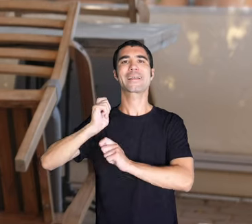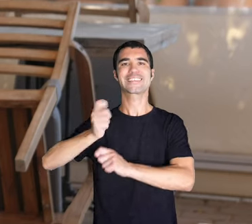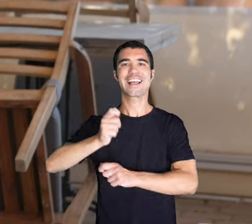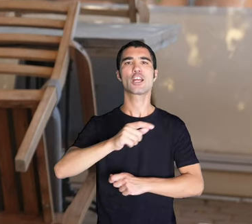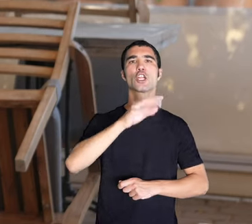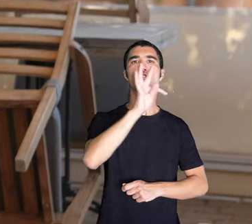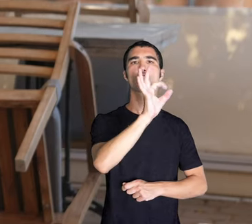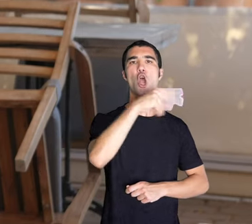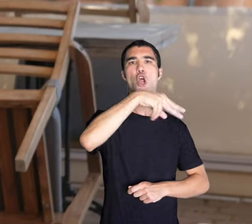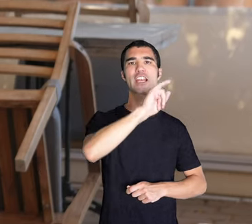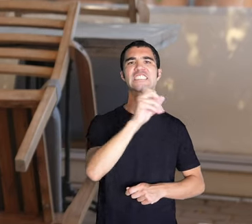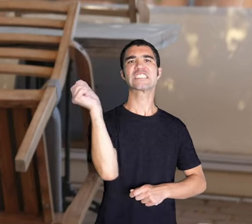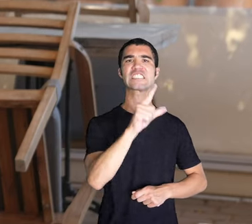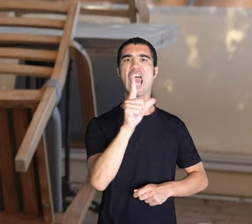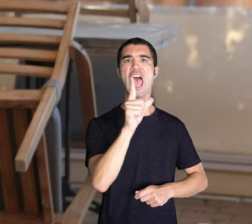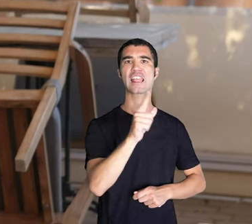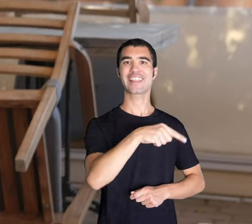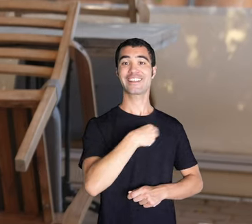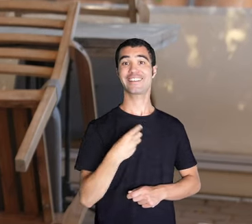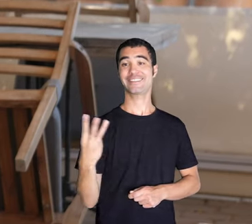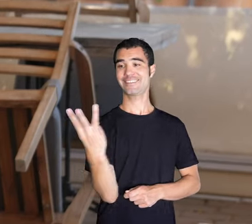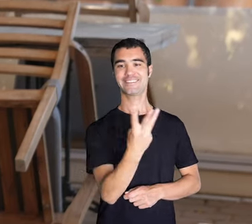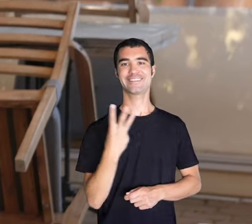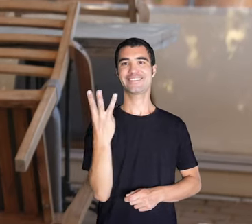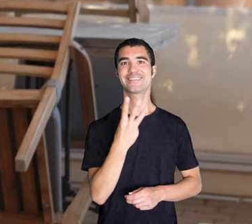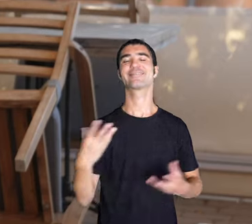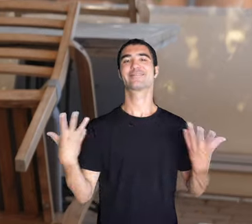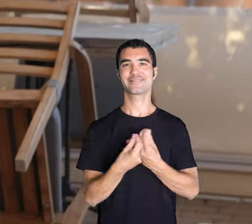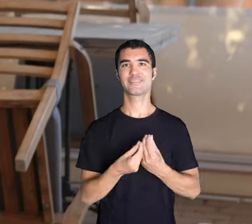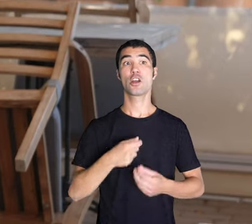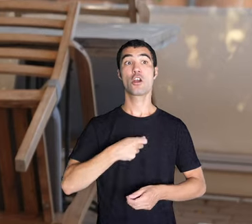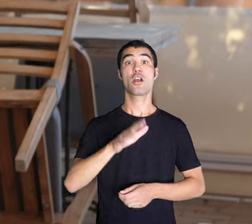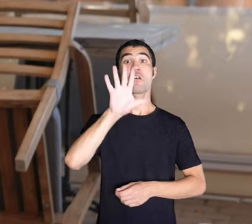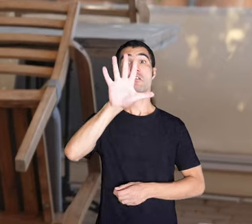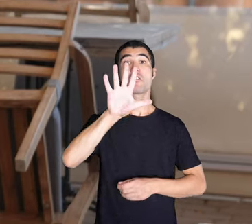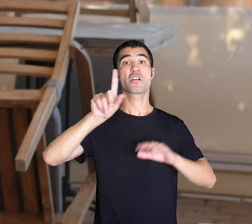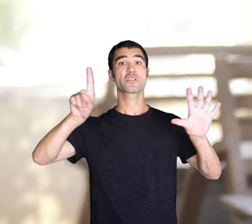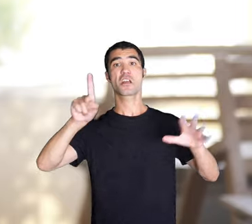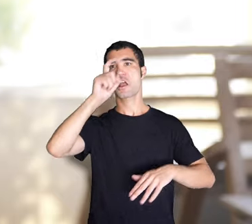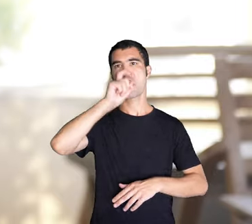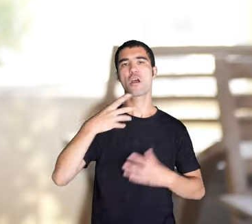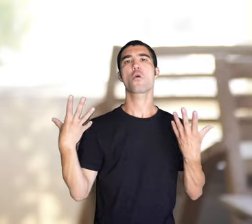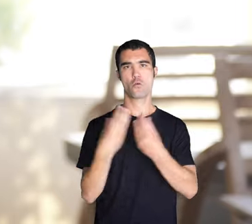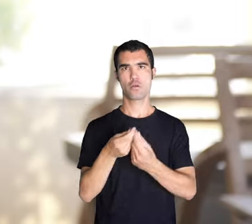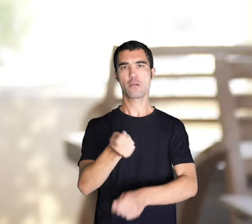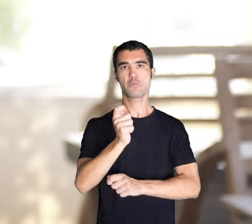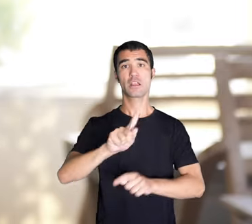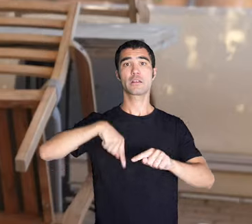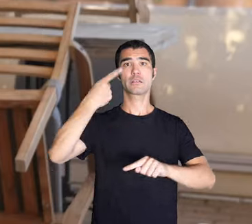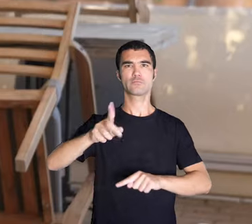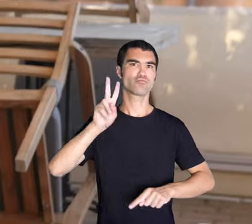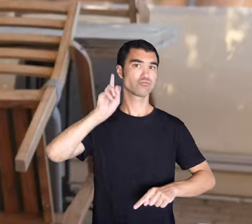Toni Salat. Pescava amb aquests tres. I vaig pescar de més 5 o 6 anys amb ells. Després me vaig